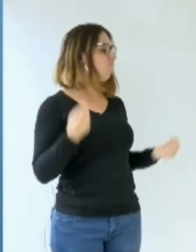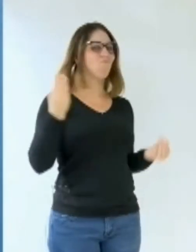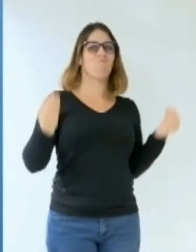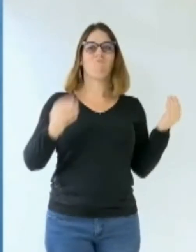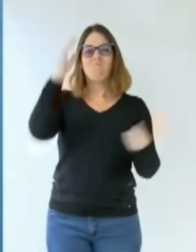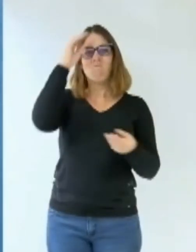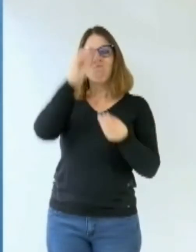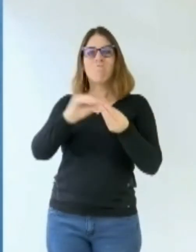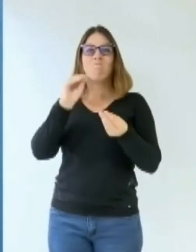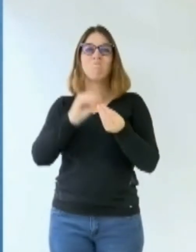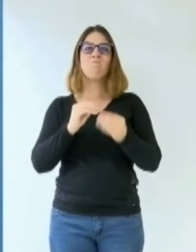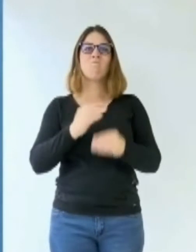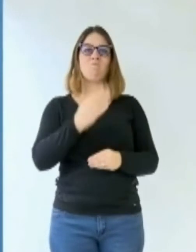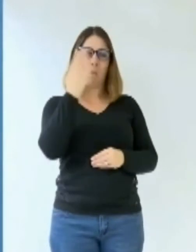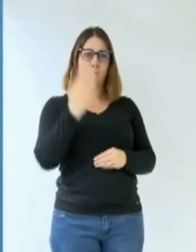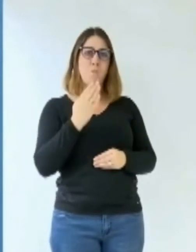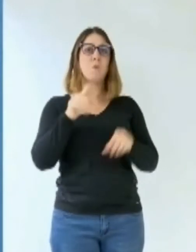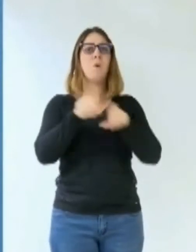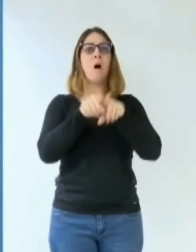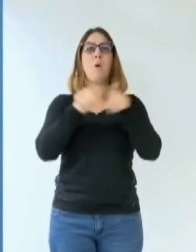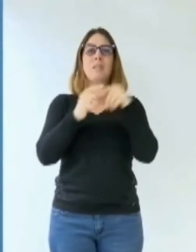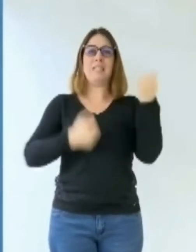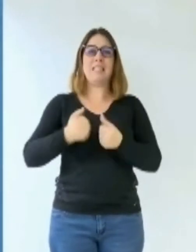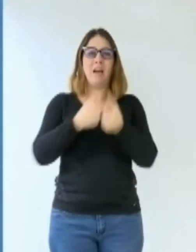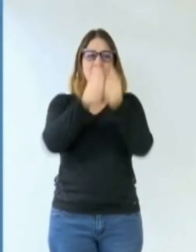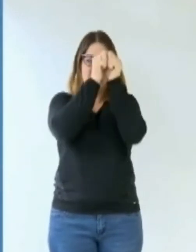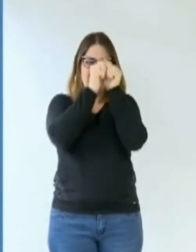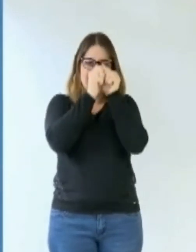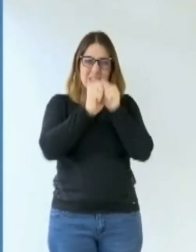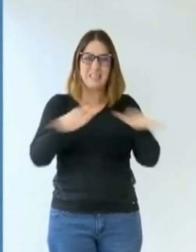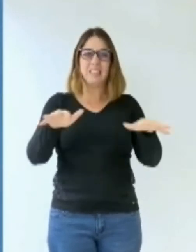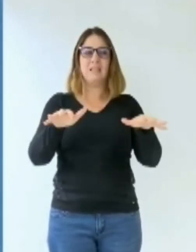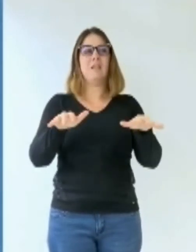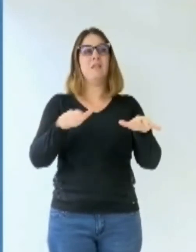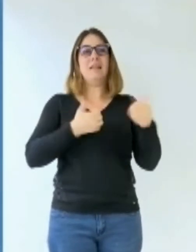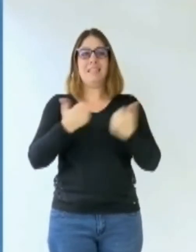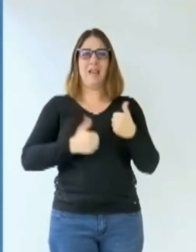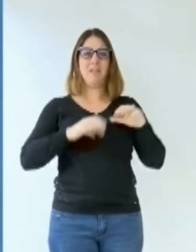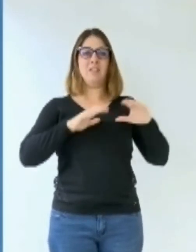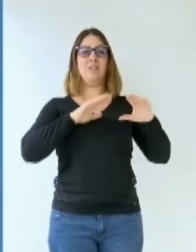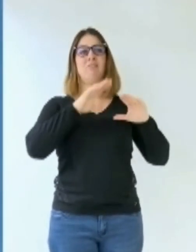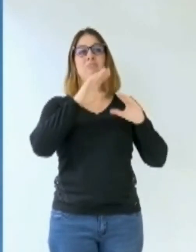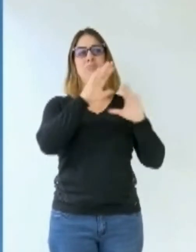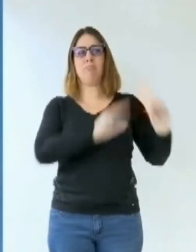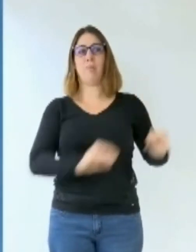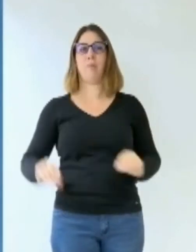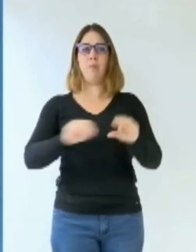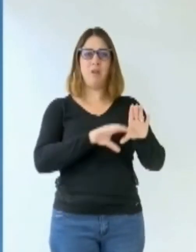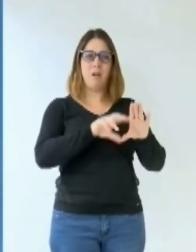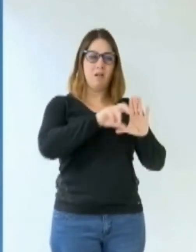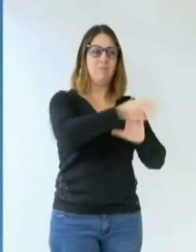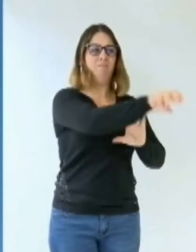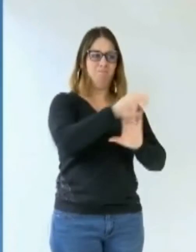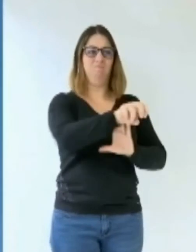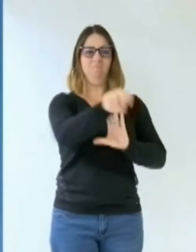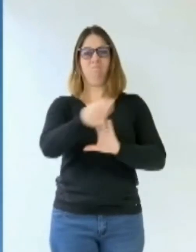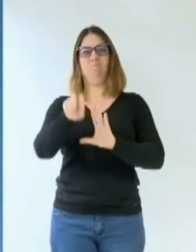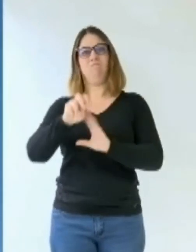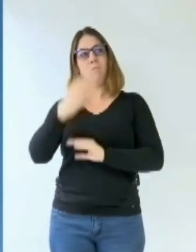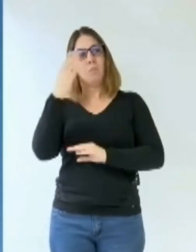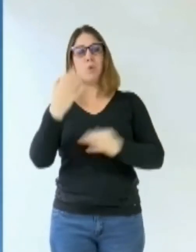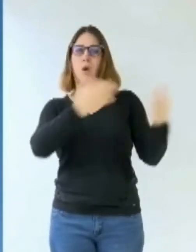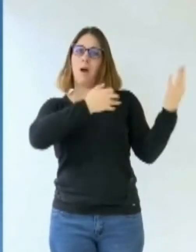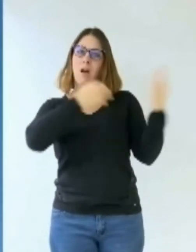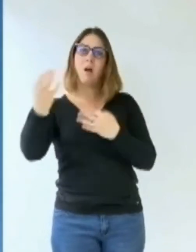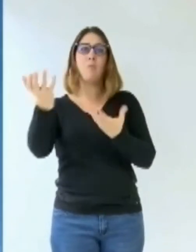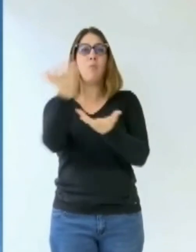elle aussi décentraliser ses services et investir ses espaces par une présence permanente afin de réaliser une